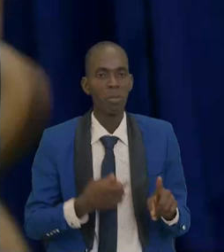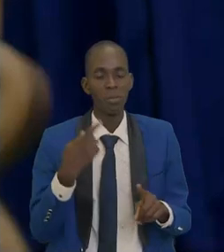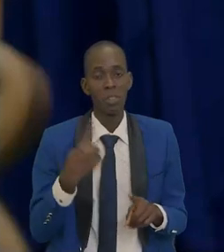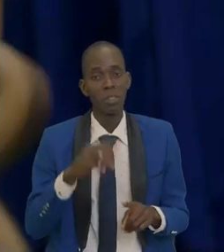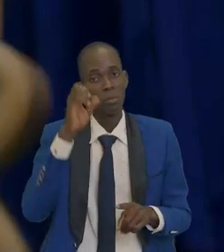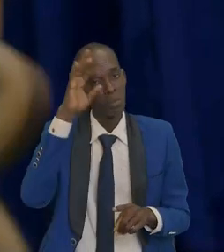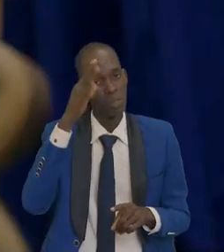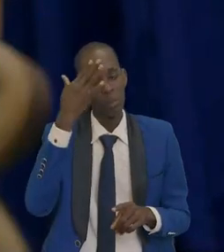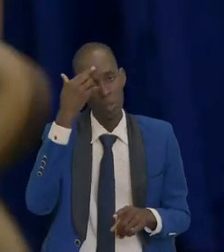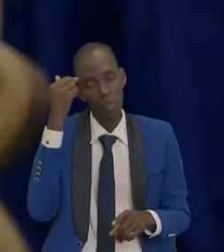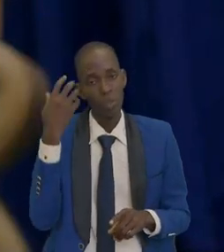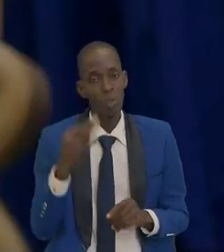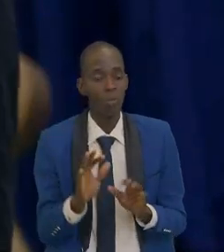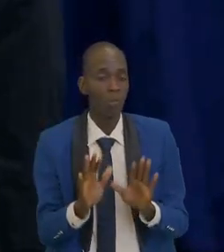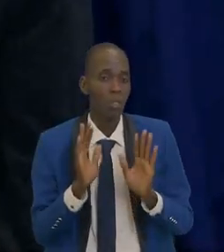peur?